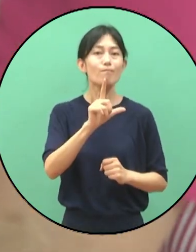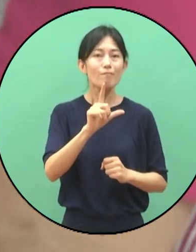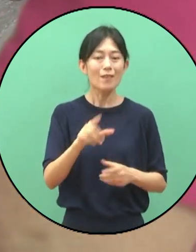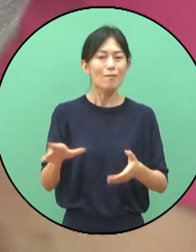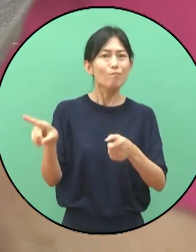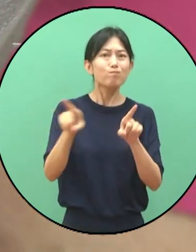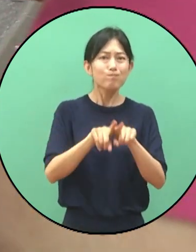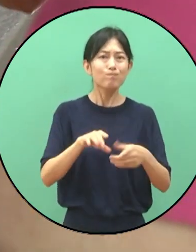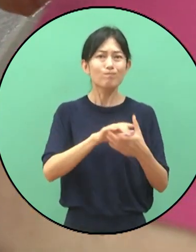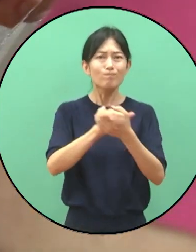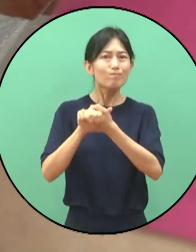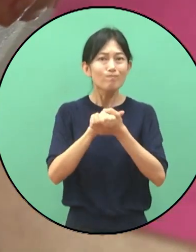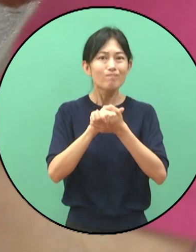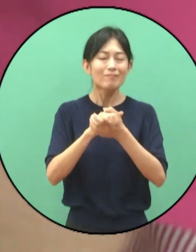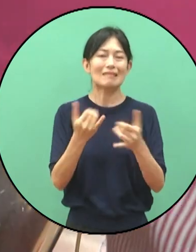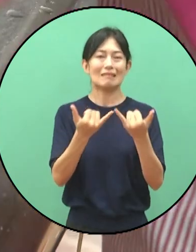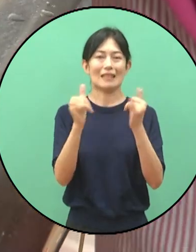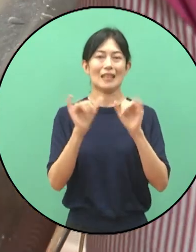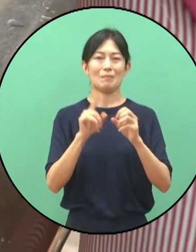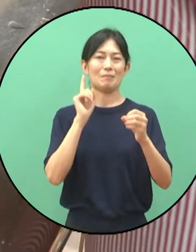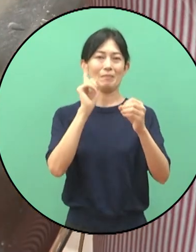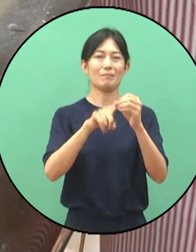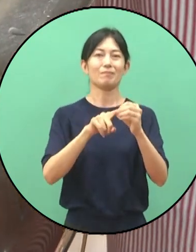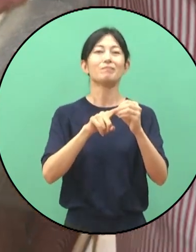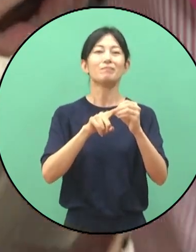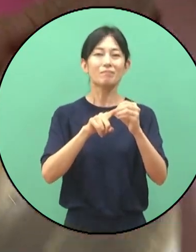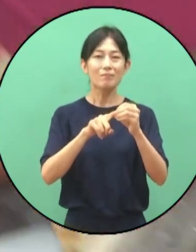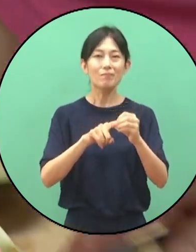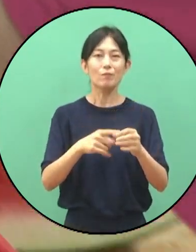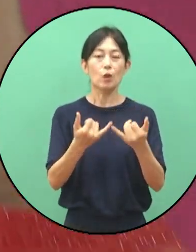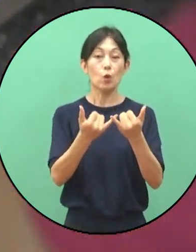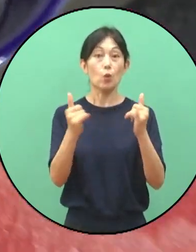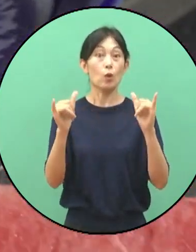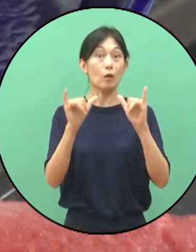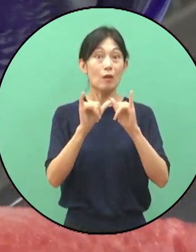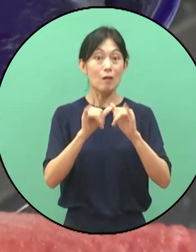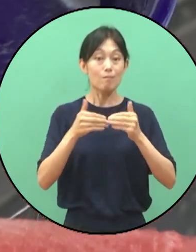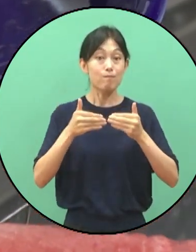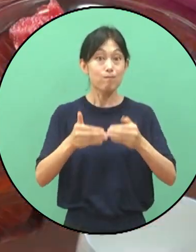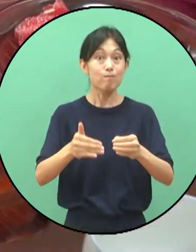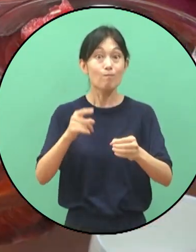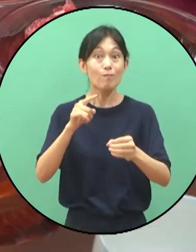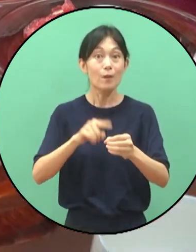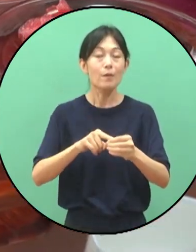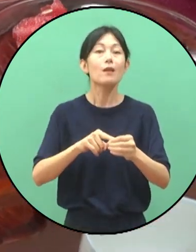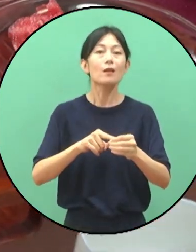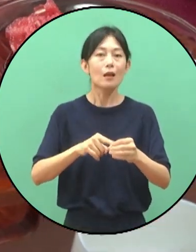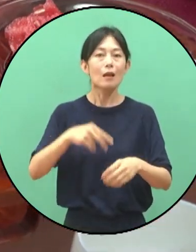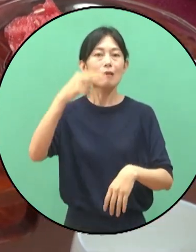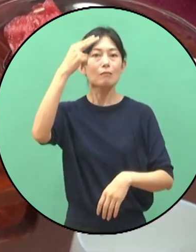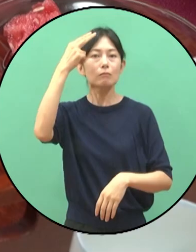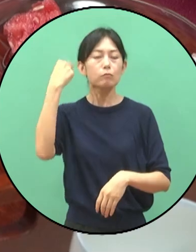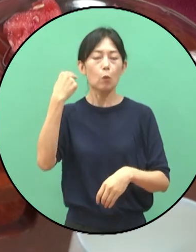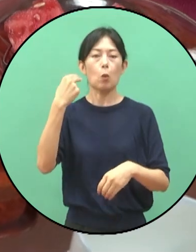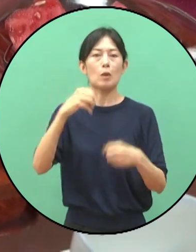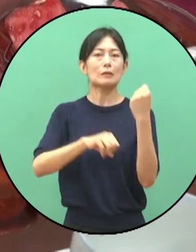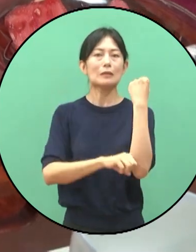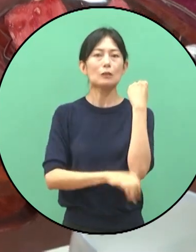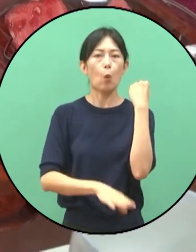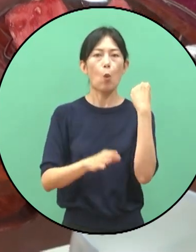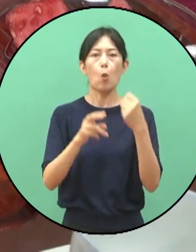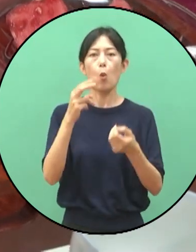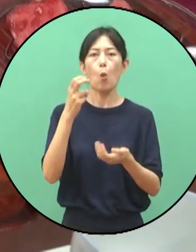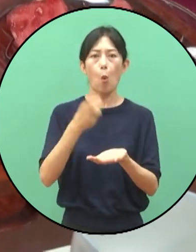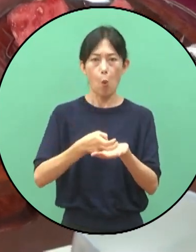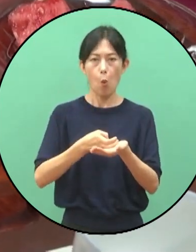会の実現を目指して、共生社会の実現を推進するための認知症基本法が施行されました